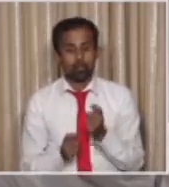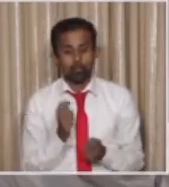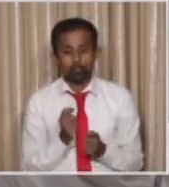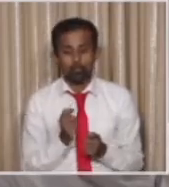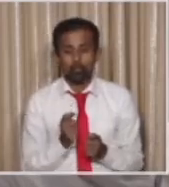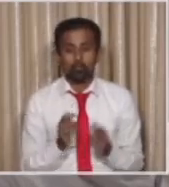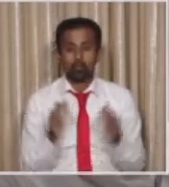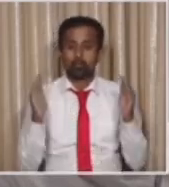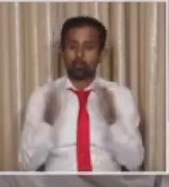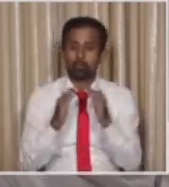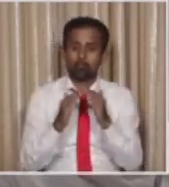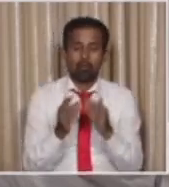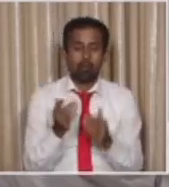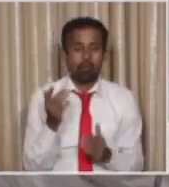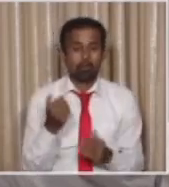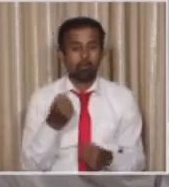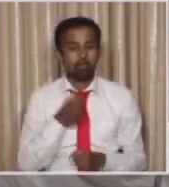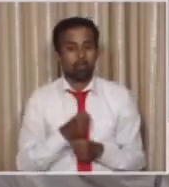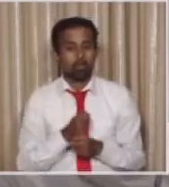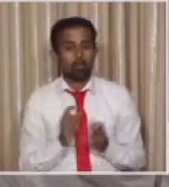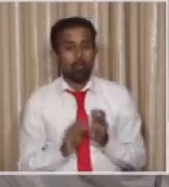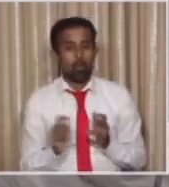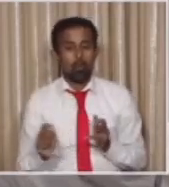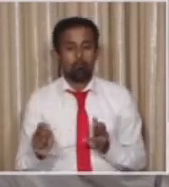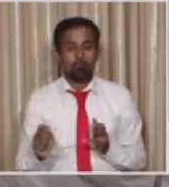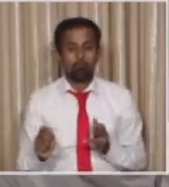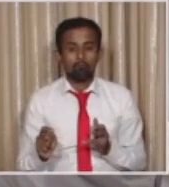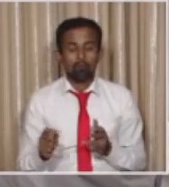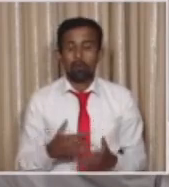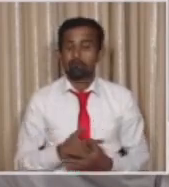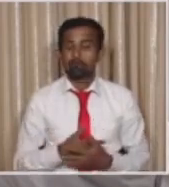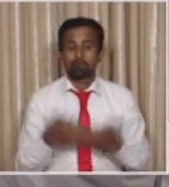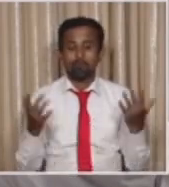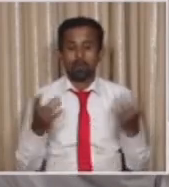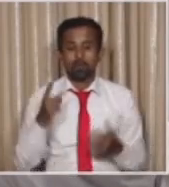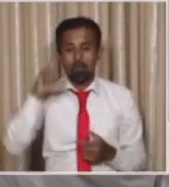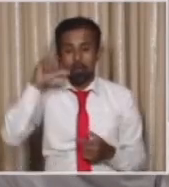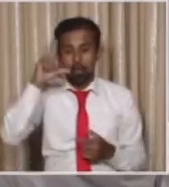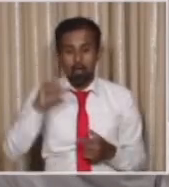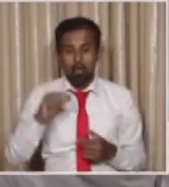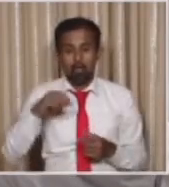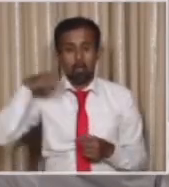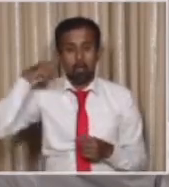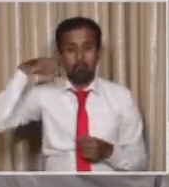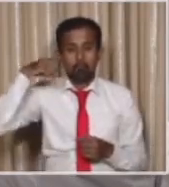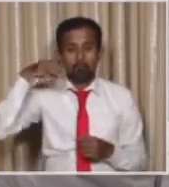සුපිරි මහල් නිවාස වලට රජයේ කාර්යාල වලට දැවැන්ත අඩු මිලකට විදුලිය සපේනවා